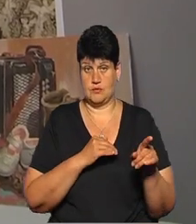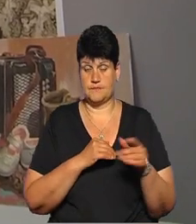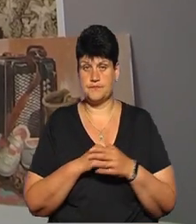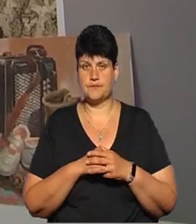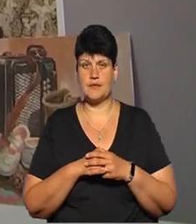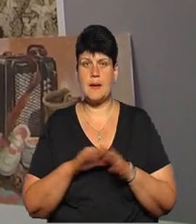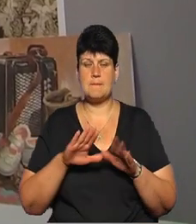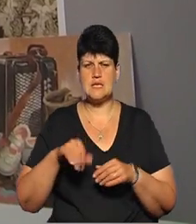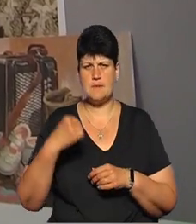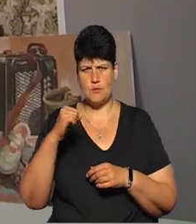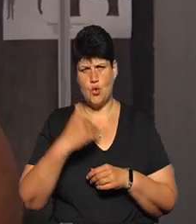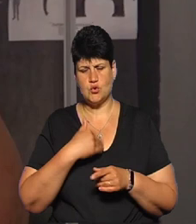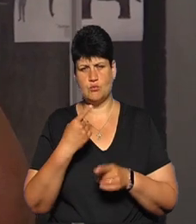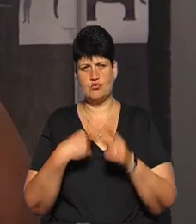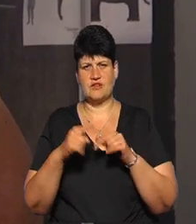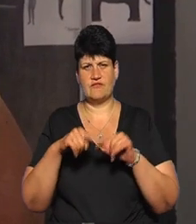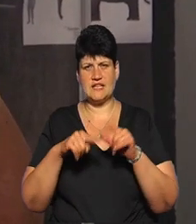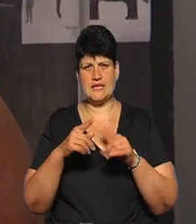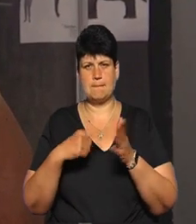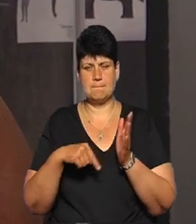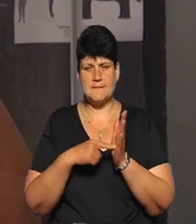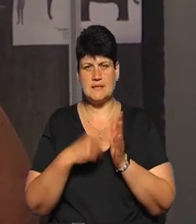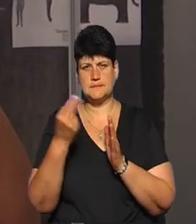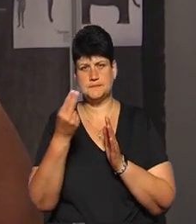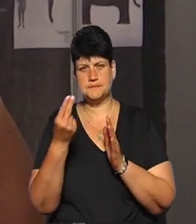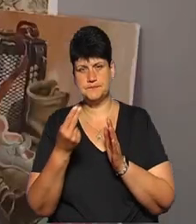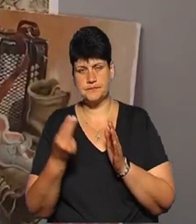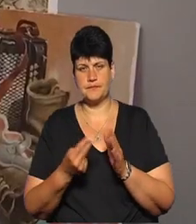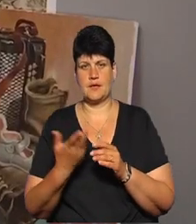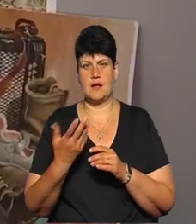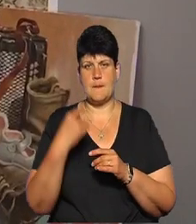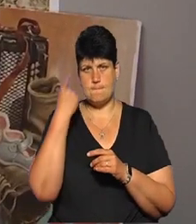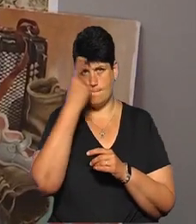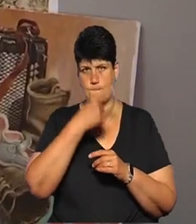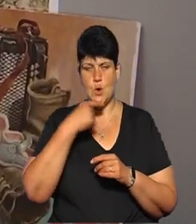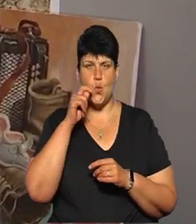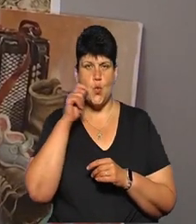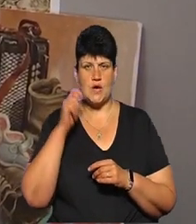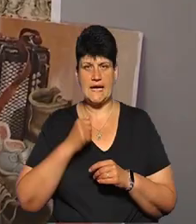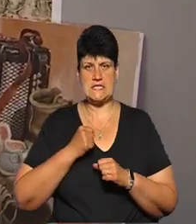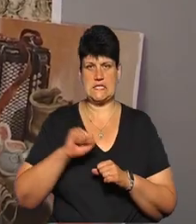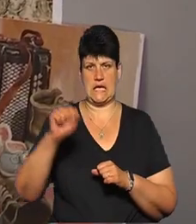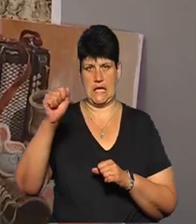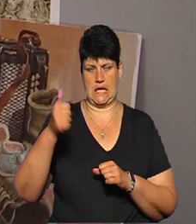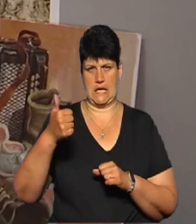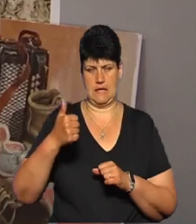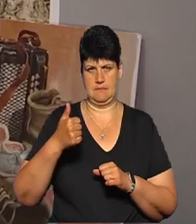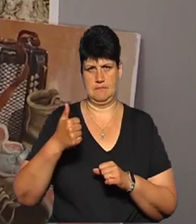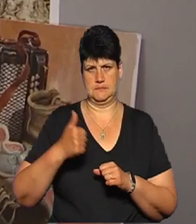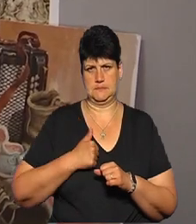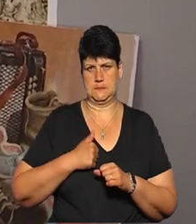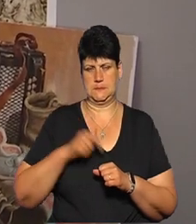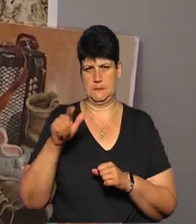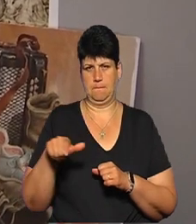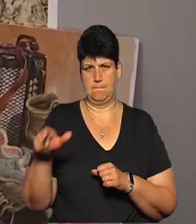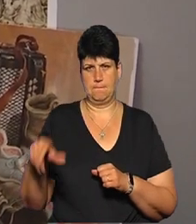Юрій хоче повернутися до рідного міста і писати портрети українських бійців. Я навіть серію запланував. Я як